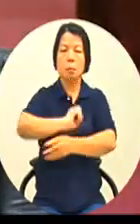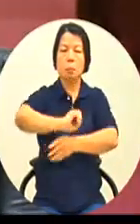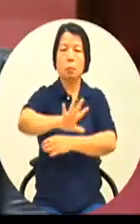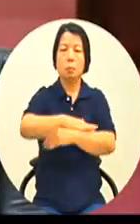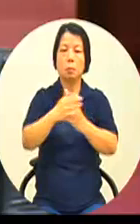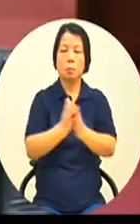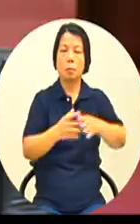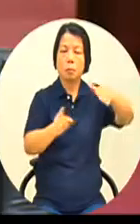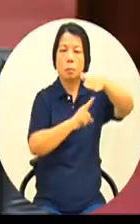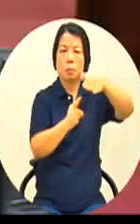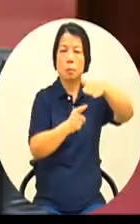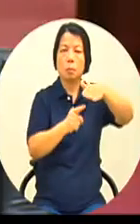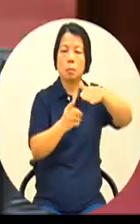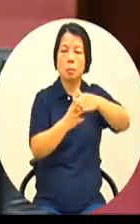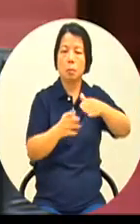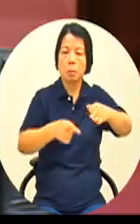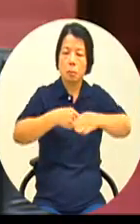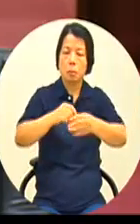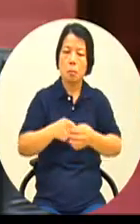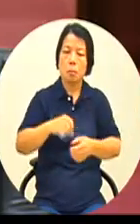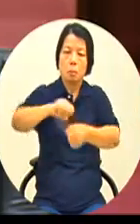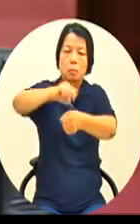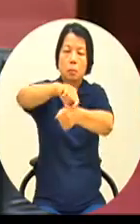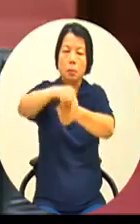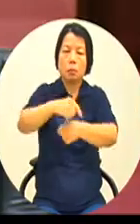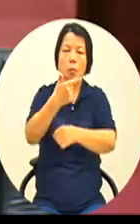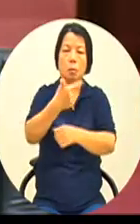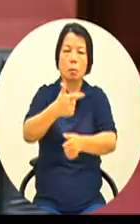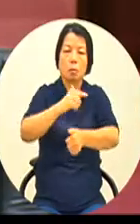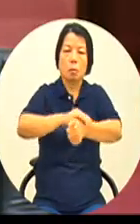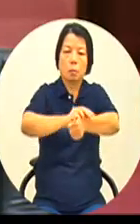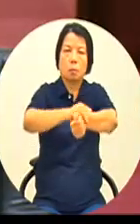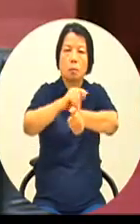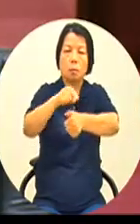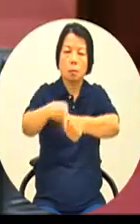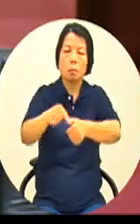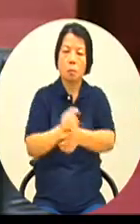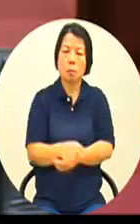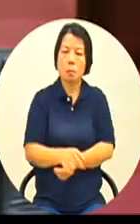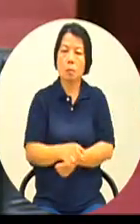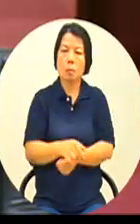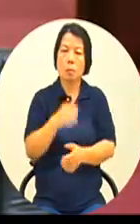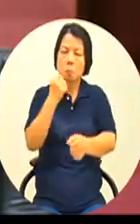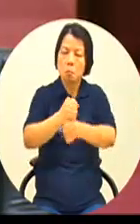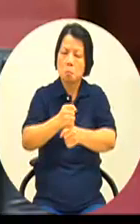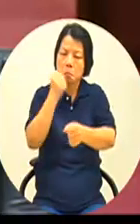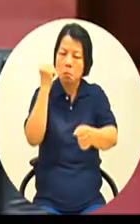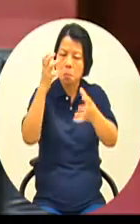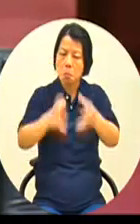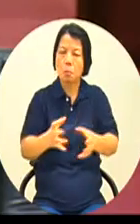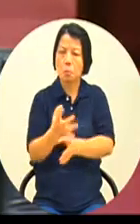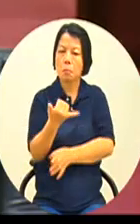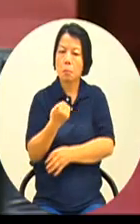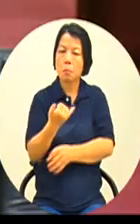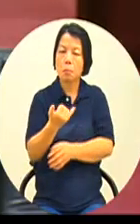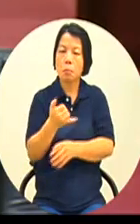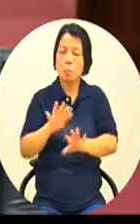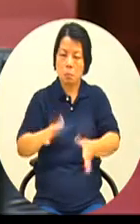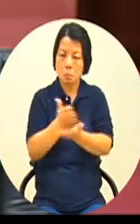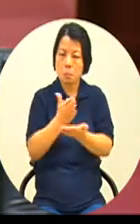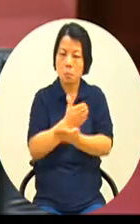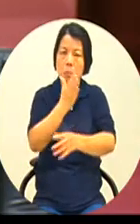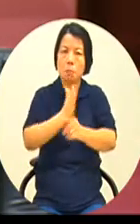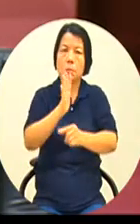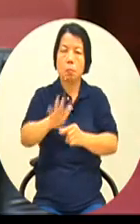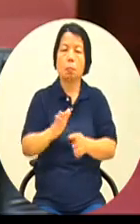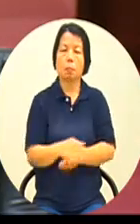速公路要延伸到六股，对不对？这个案可行性，伊即卖是讲，迄个人吼，人迄个人交流